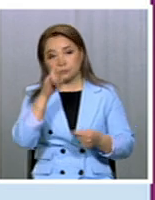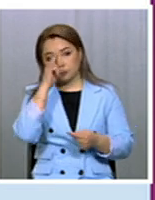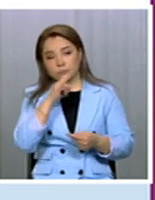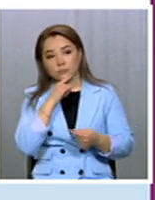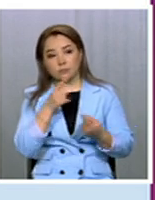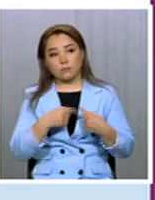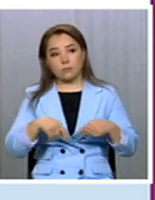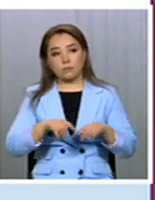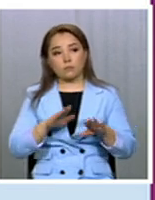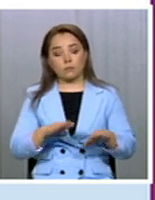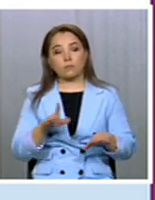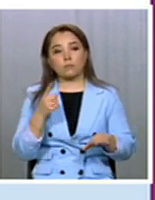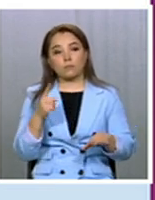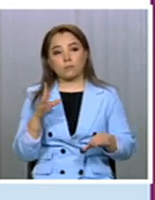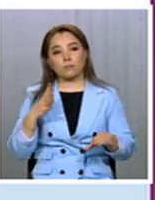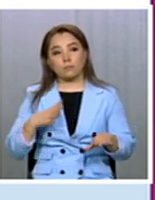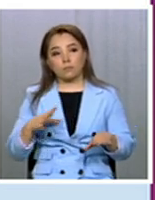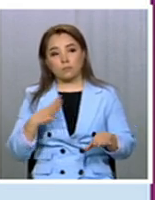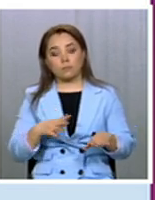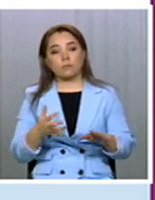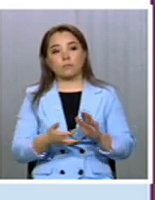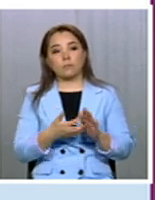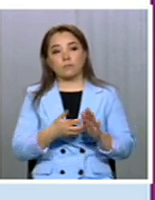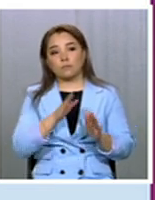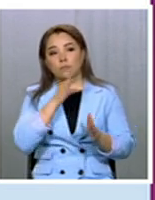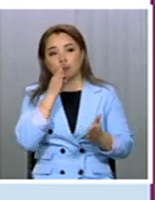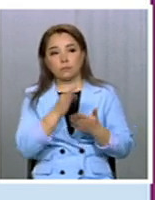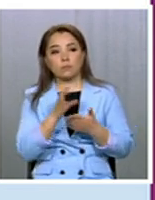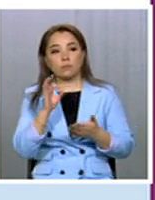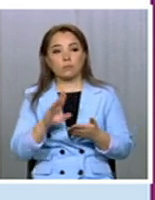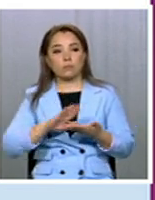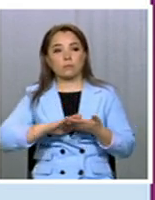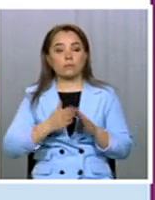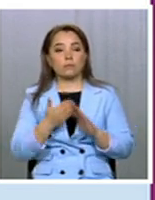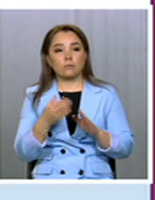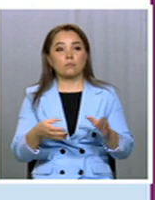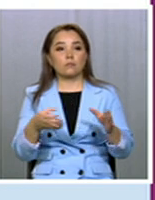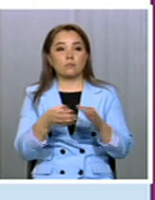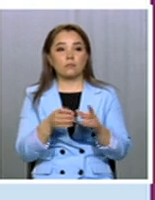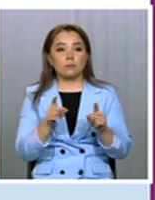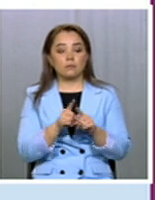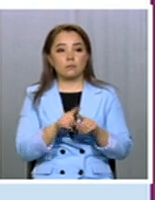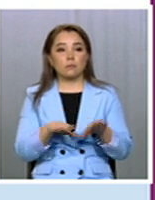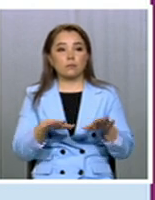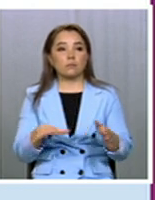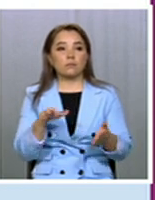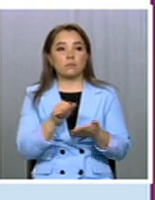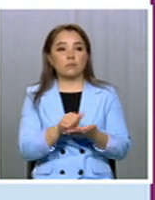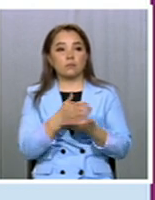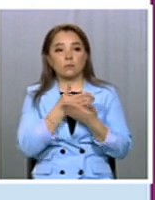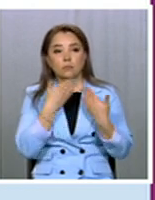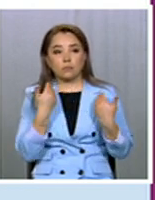қоғамында неліктен таптық және әлеуметтік қайшылықтар орын алған жоқ?